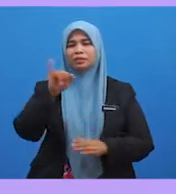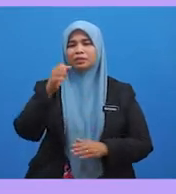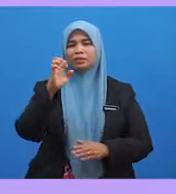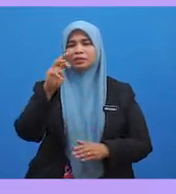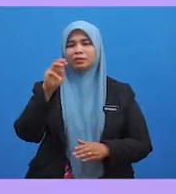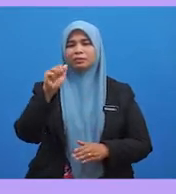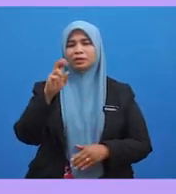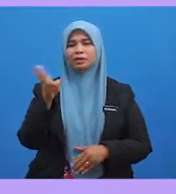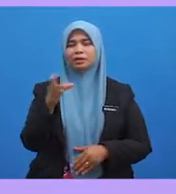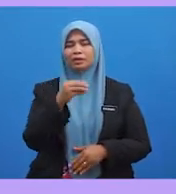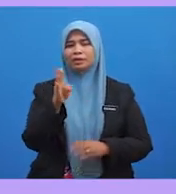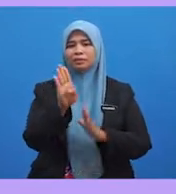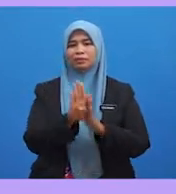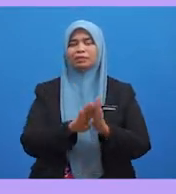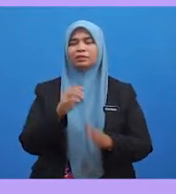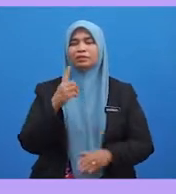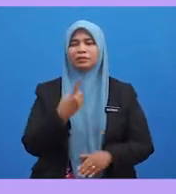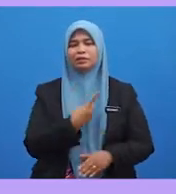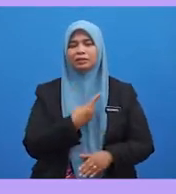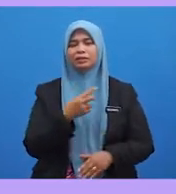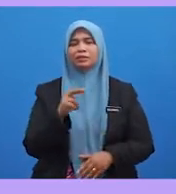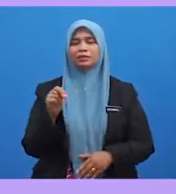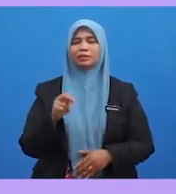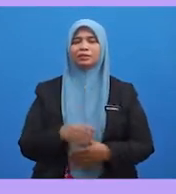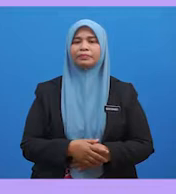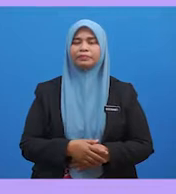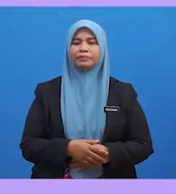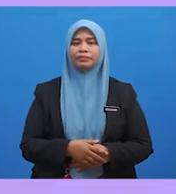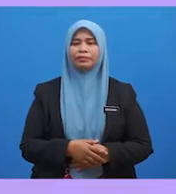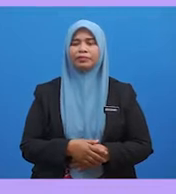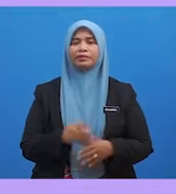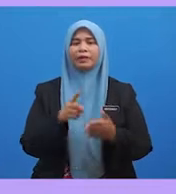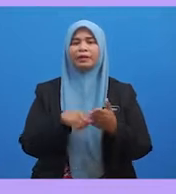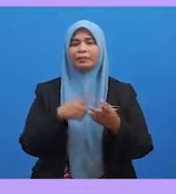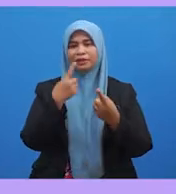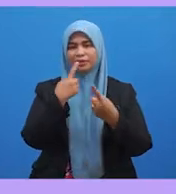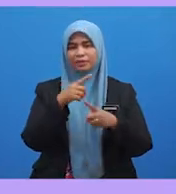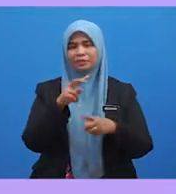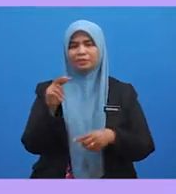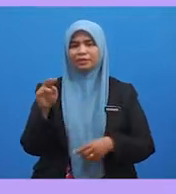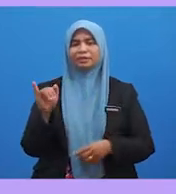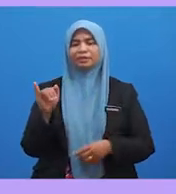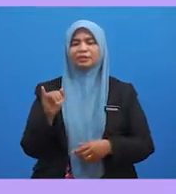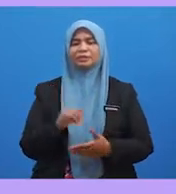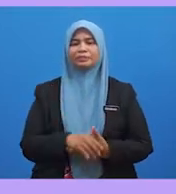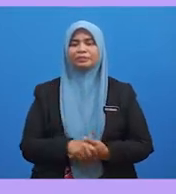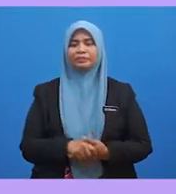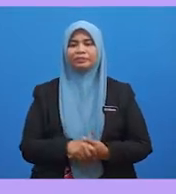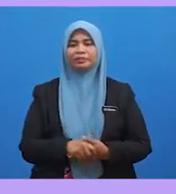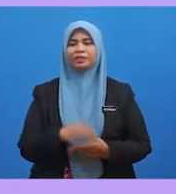bersendirian. Yang ini agaknya apa jawapannya murid-murid?